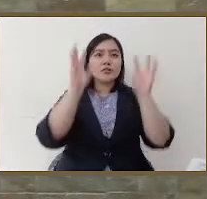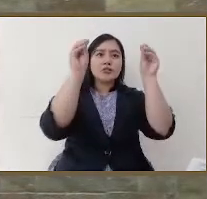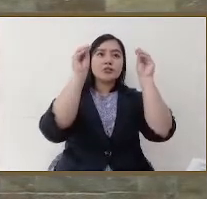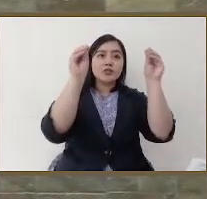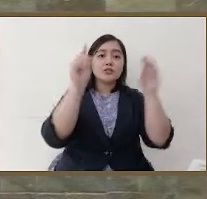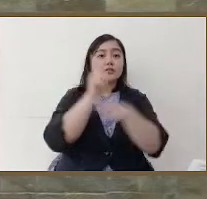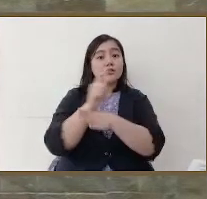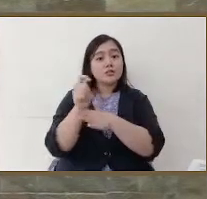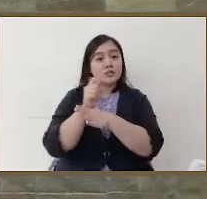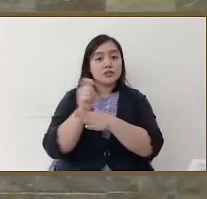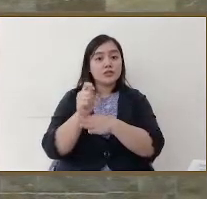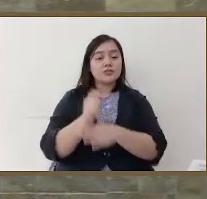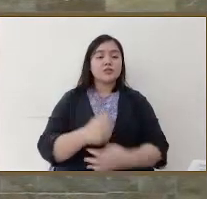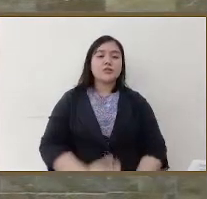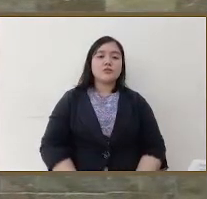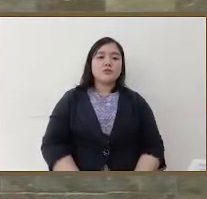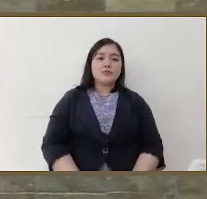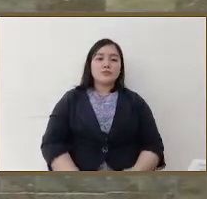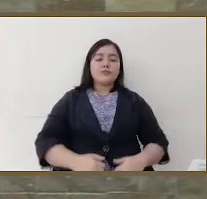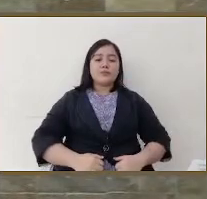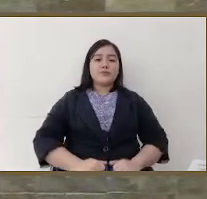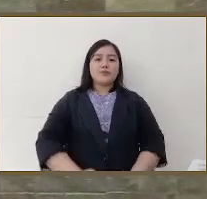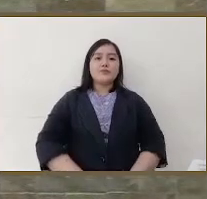right. How